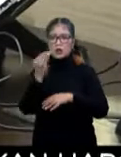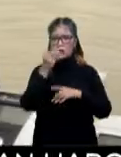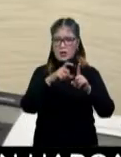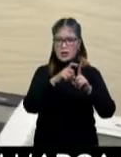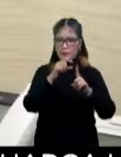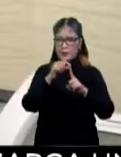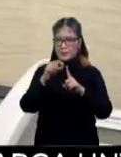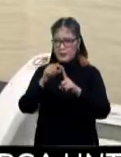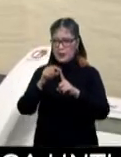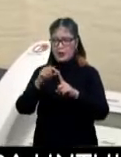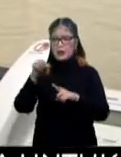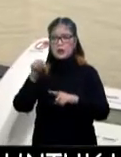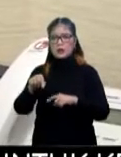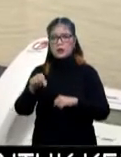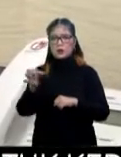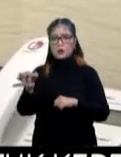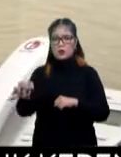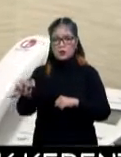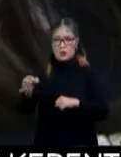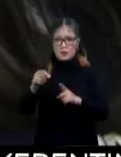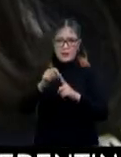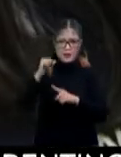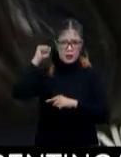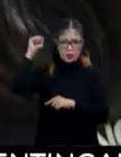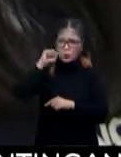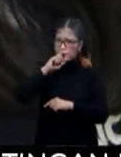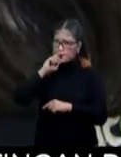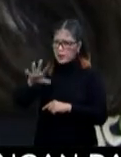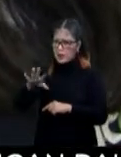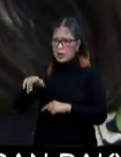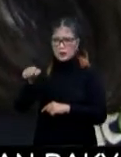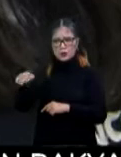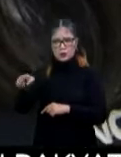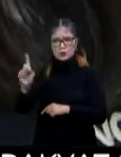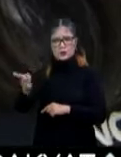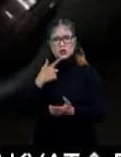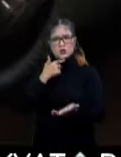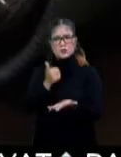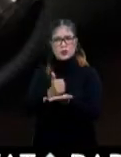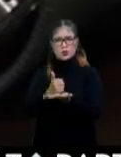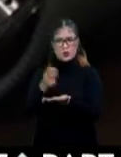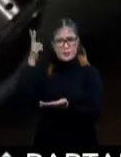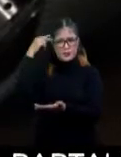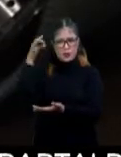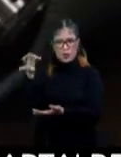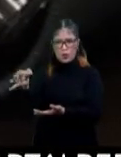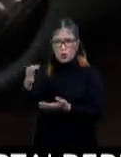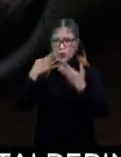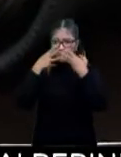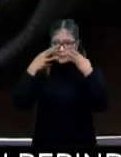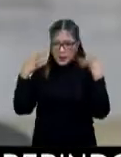Kristoforus Taufik angkat bicara mengenai kegaduhan tersebut menurutnya Apa yang hendak disampaikan pemerintah kota Malang di dalam spanduk